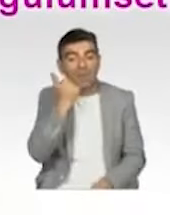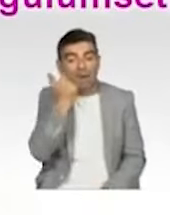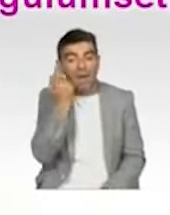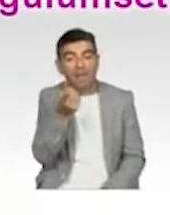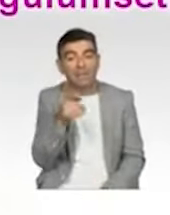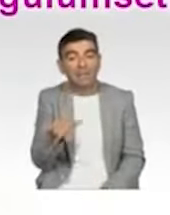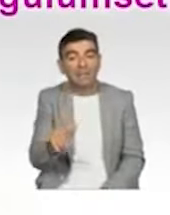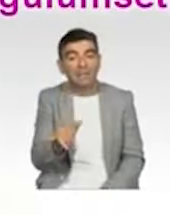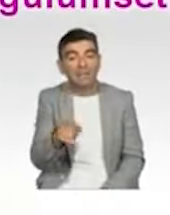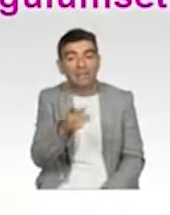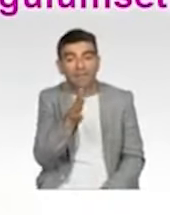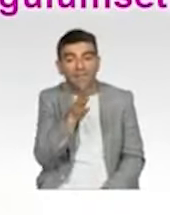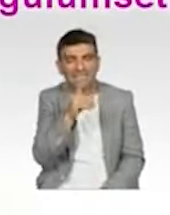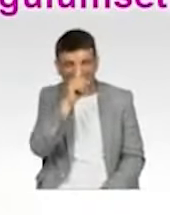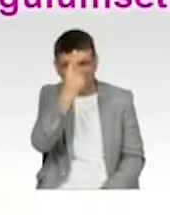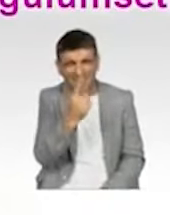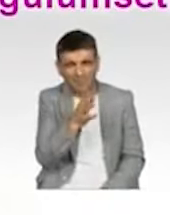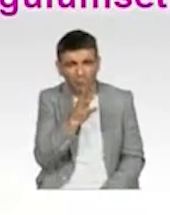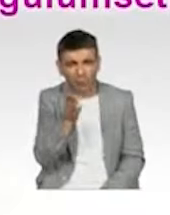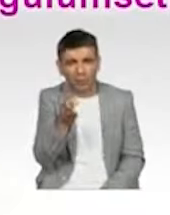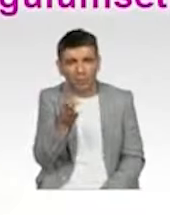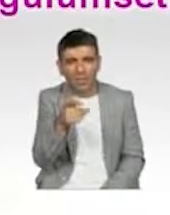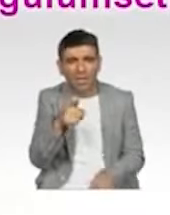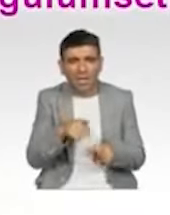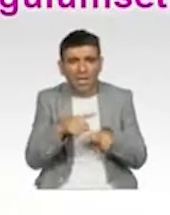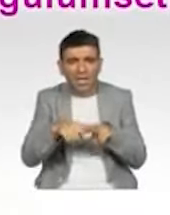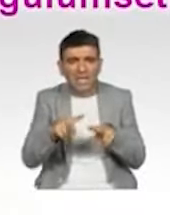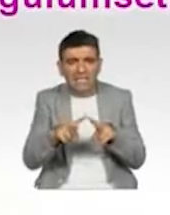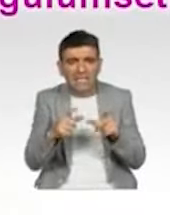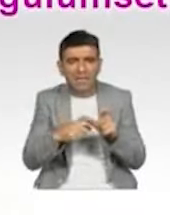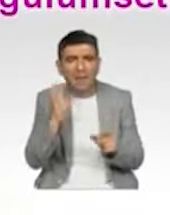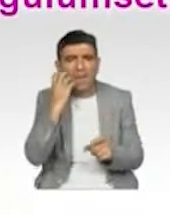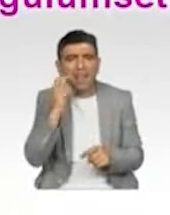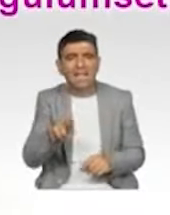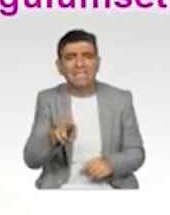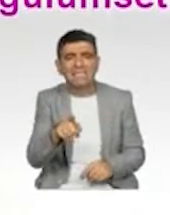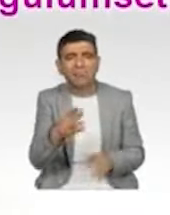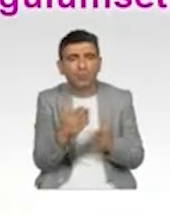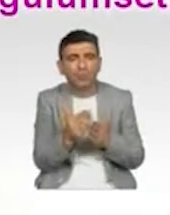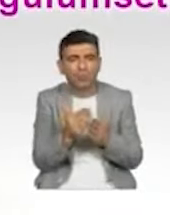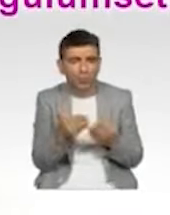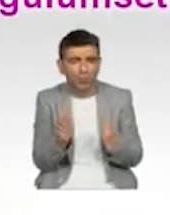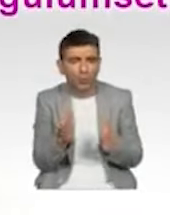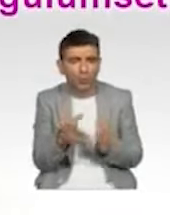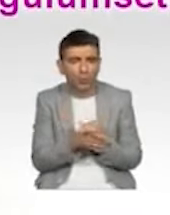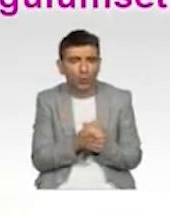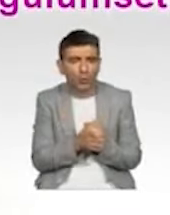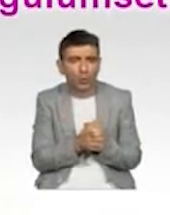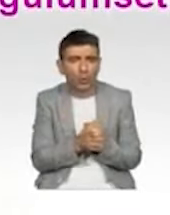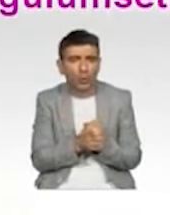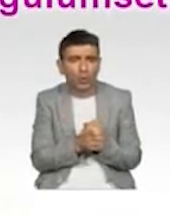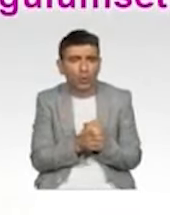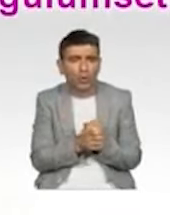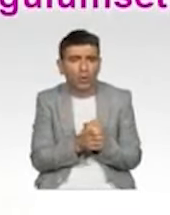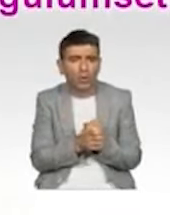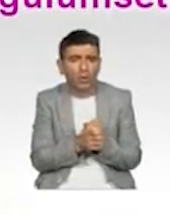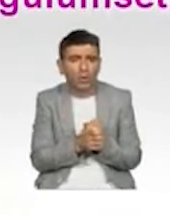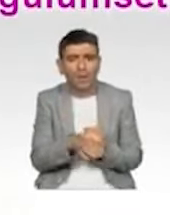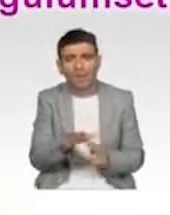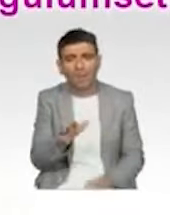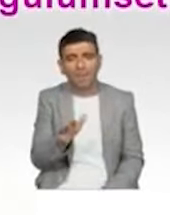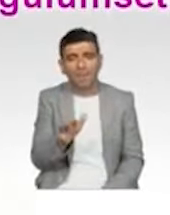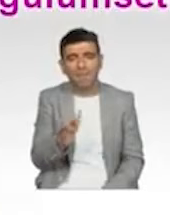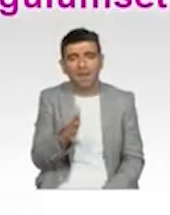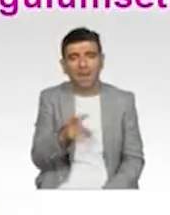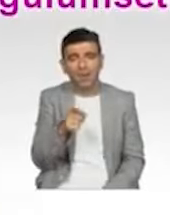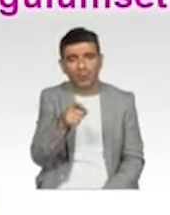yams, yams biliyorsunuz herhalde. Yams ne kız? Böyle patates gibi daha büyük. Biliyoruz, nereden bilelim? Bazı,